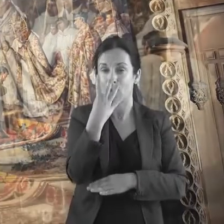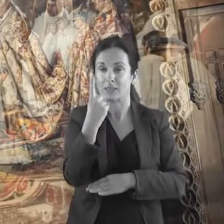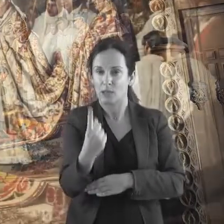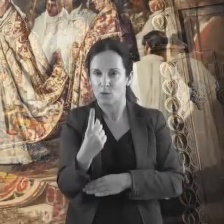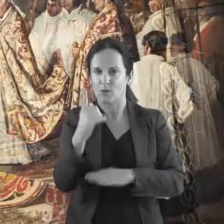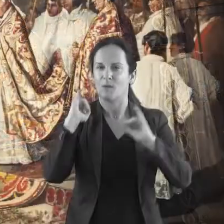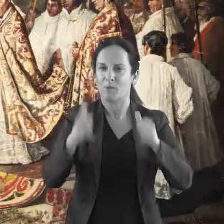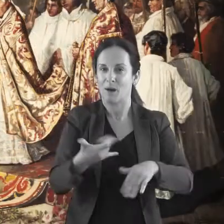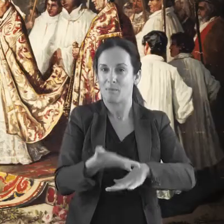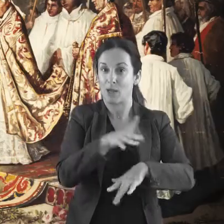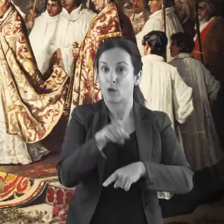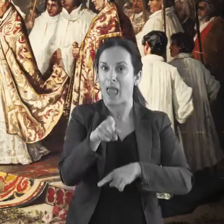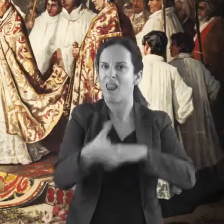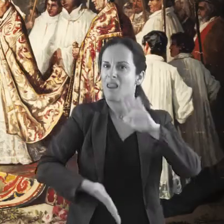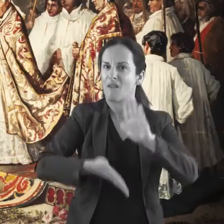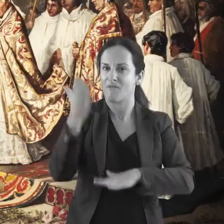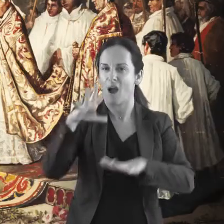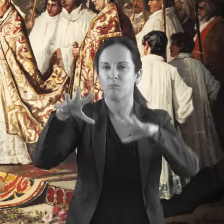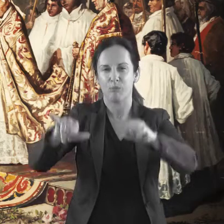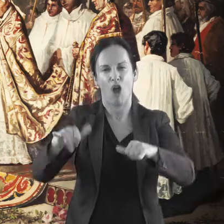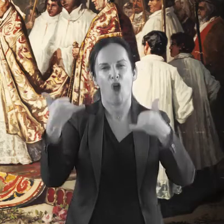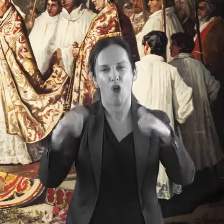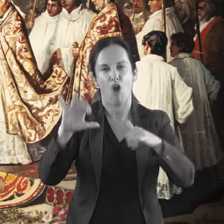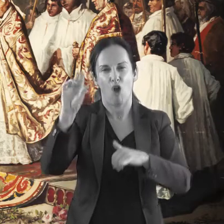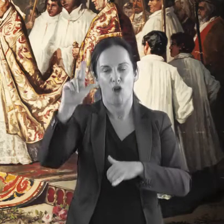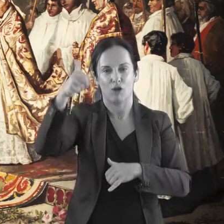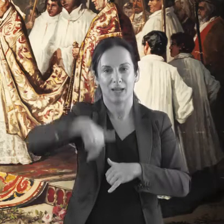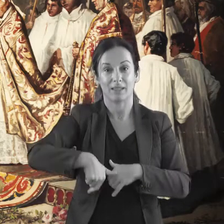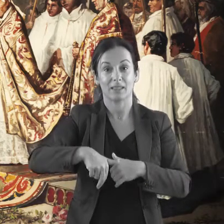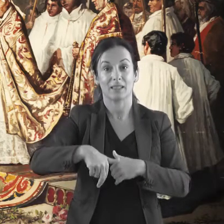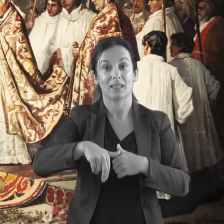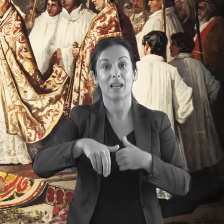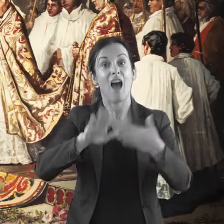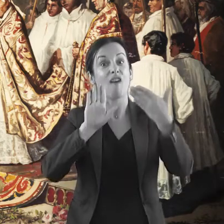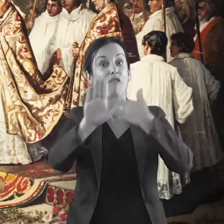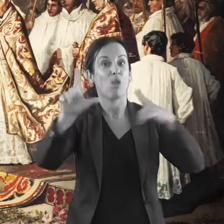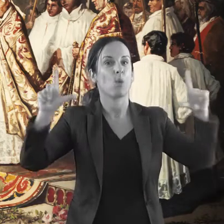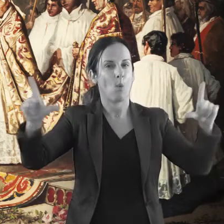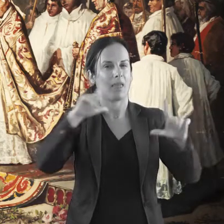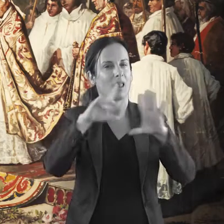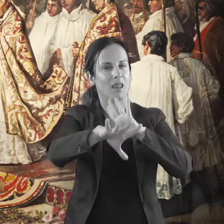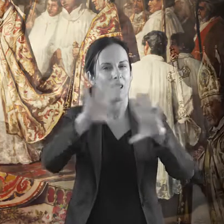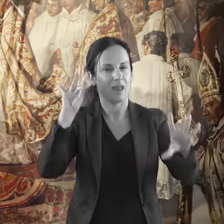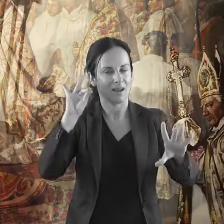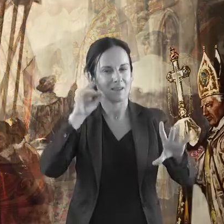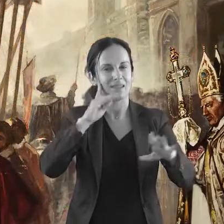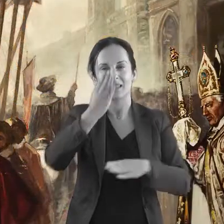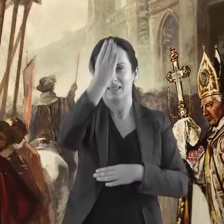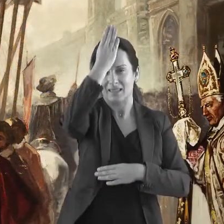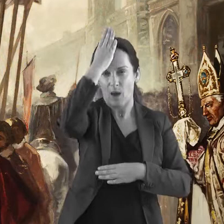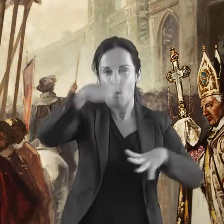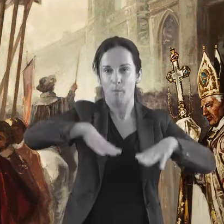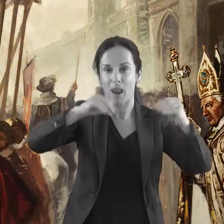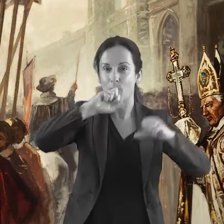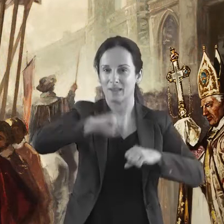Mallorca l'any 1541, quan anava a la conquesta d'Oran. Al fons s'hi destrien el Palau